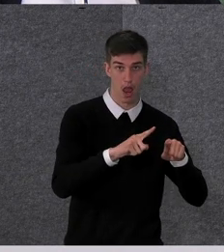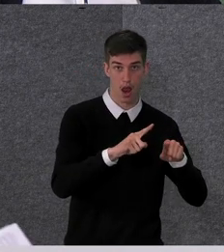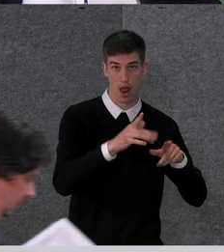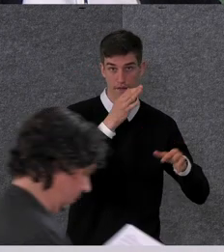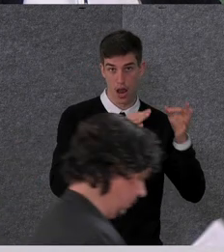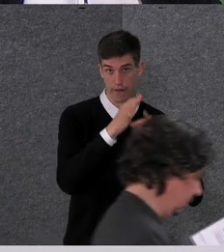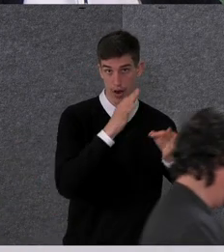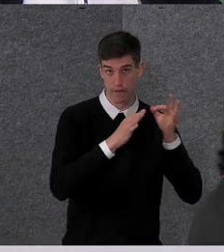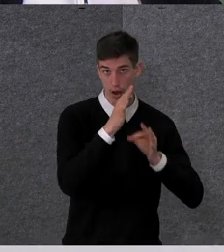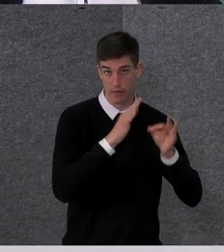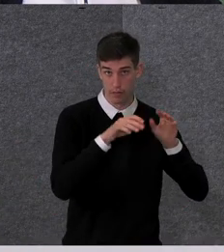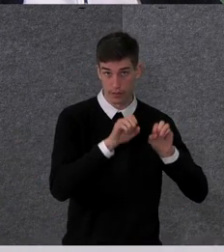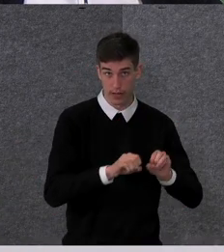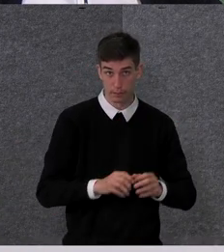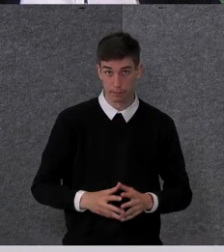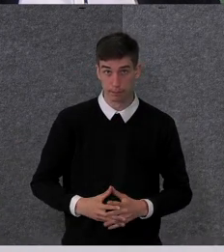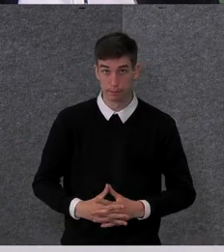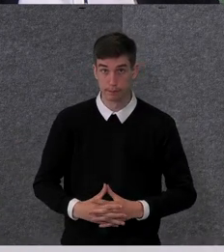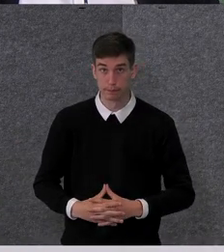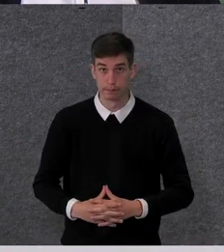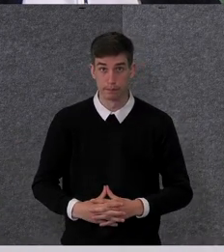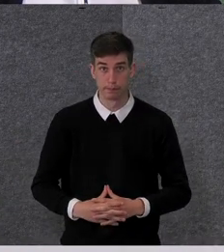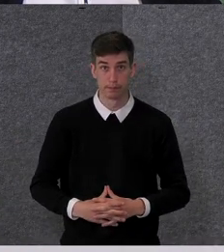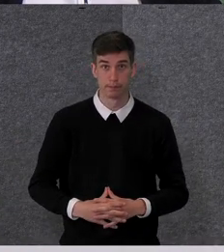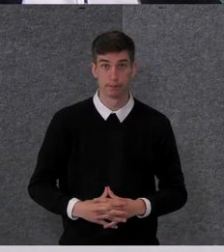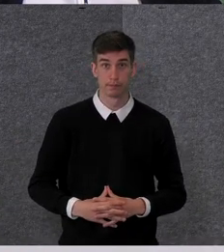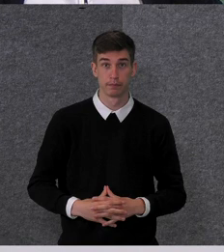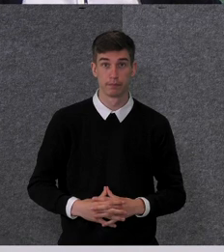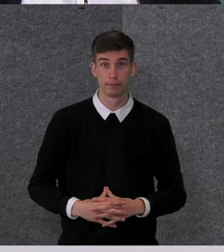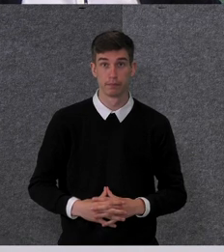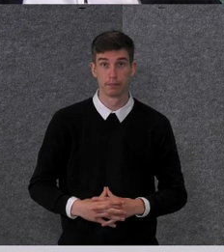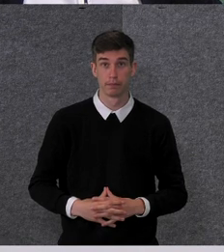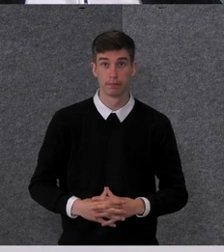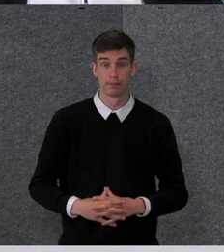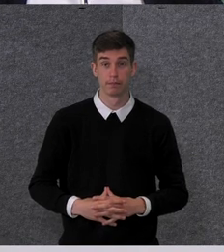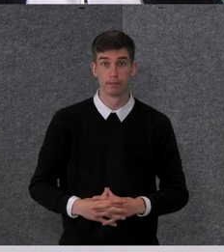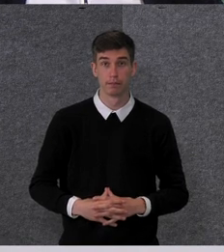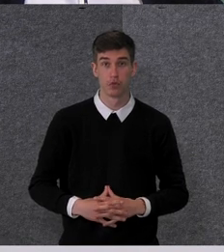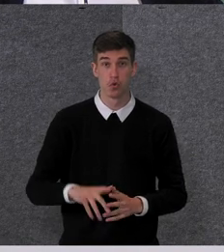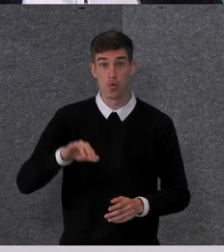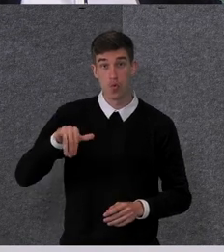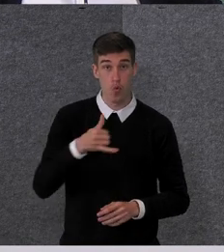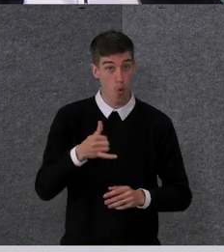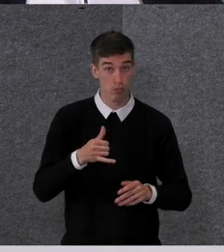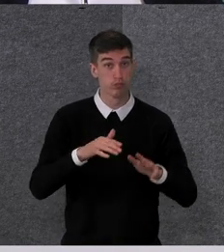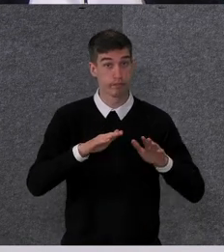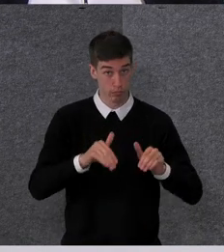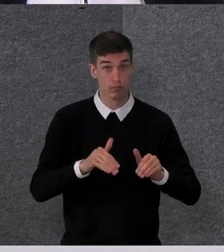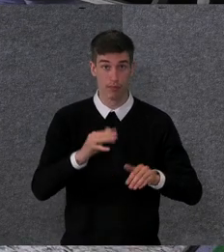der Kandidatur vorlesen können. Lieber Jörg, sobald du bereit bist, gehen deine 5 Minuten